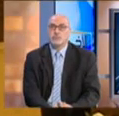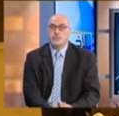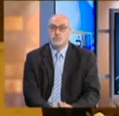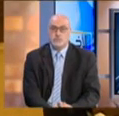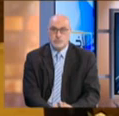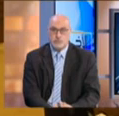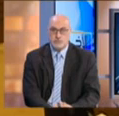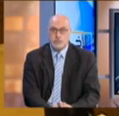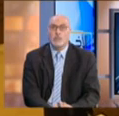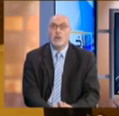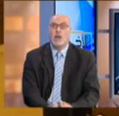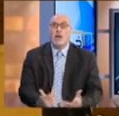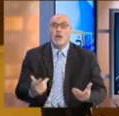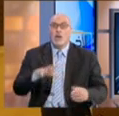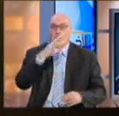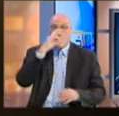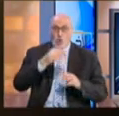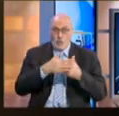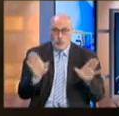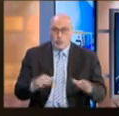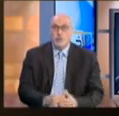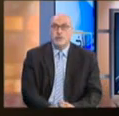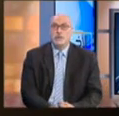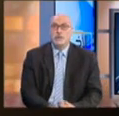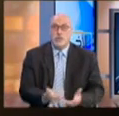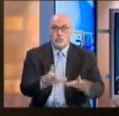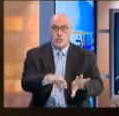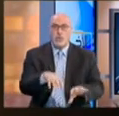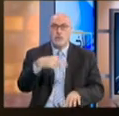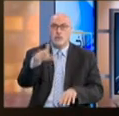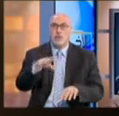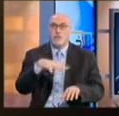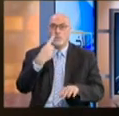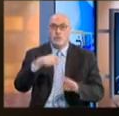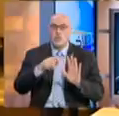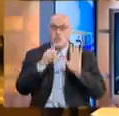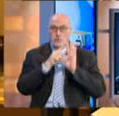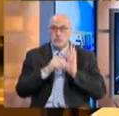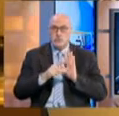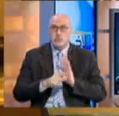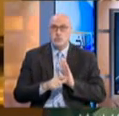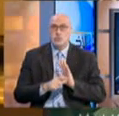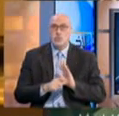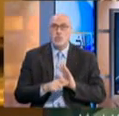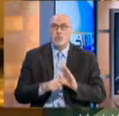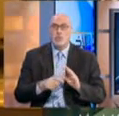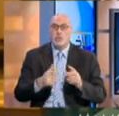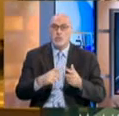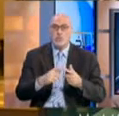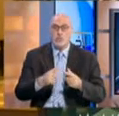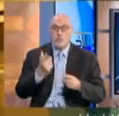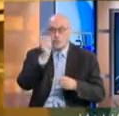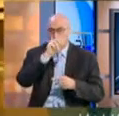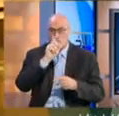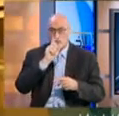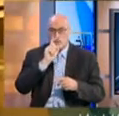الجلسة الافتتاحية التي عرضت خلالها الدول المشاركة دور محاكمها الدستورية في حماية الحقوق والحريات وركزت على التجربة التركية الرائدة